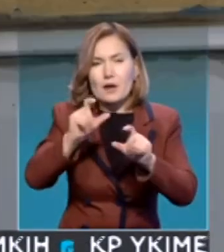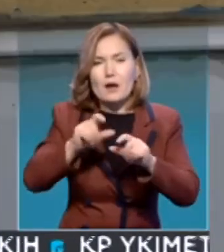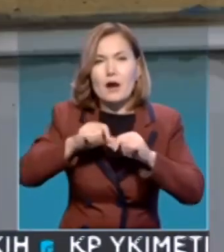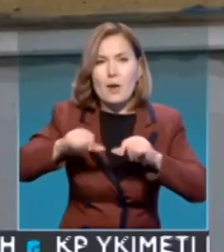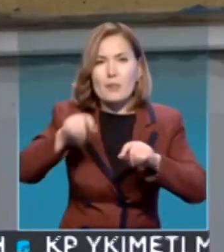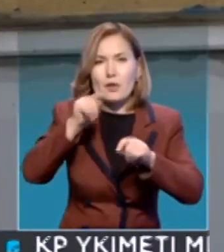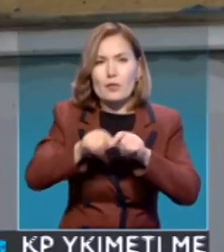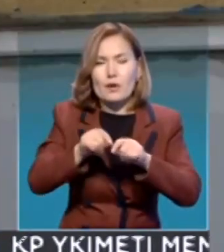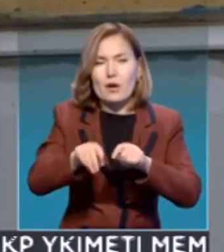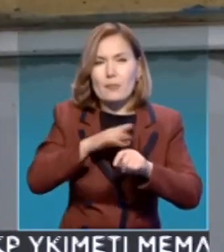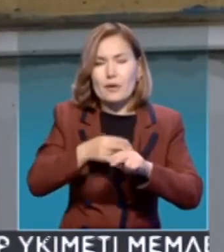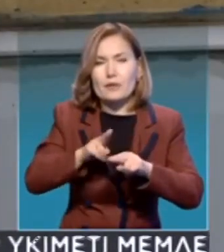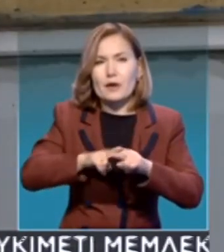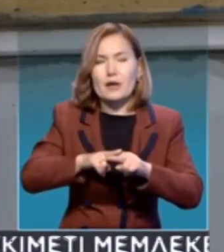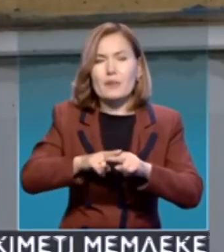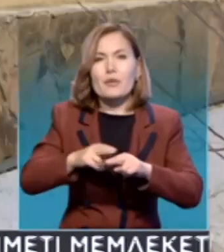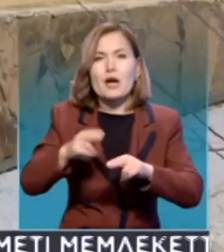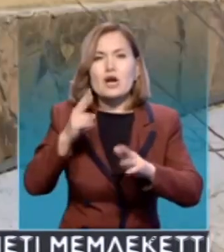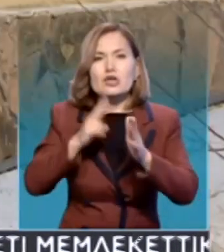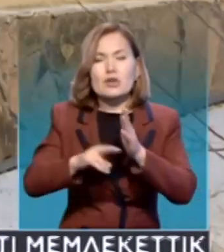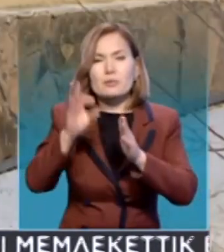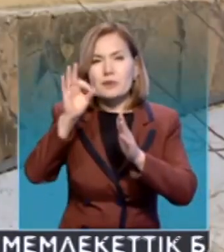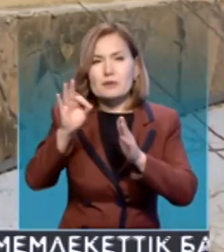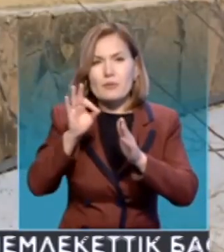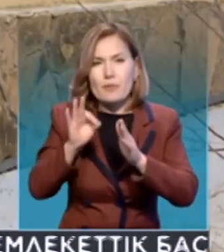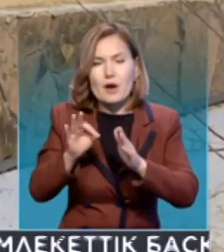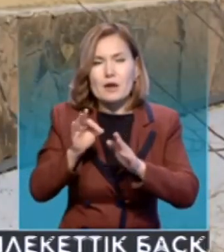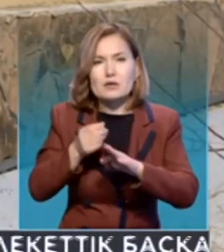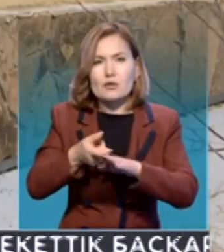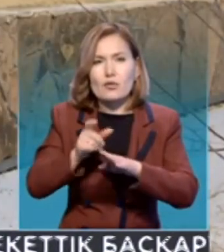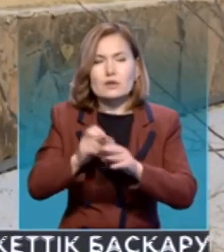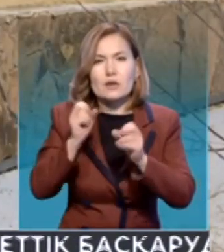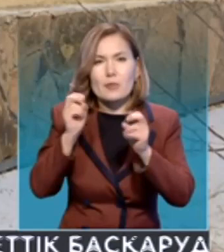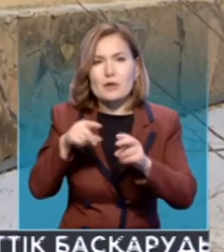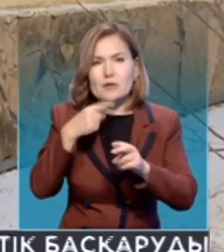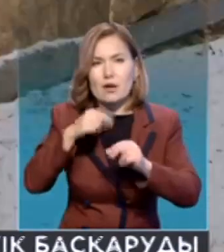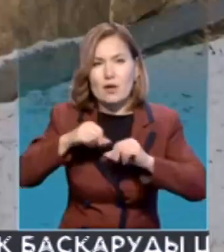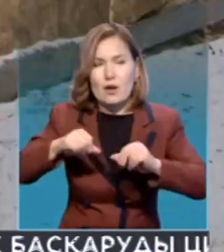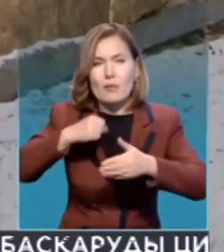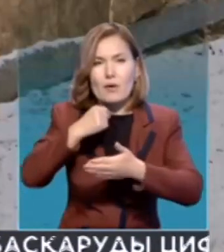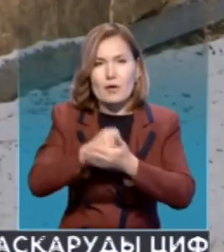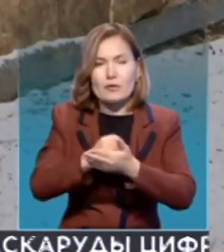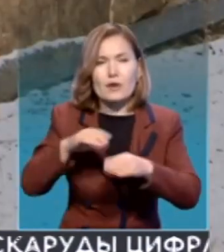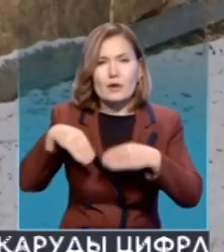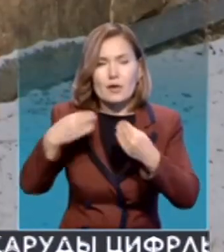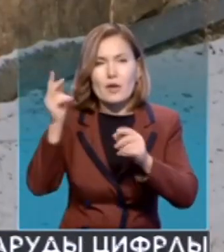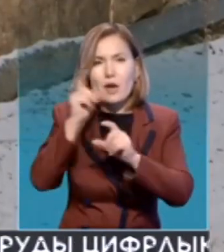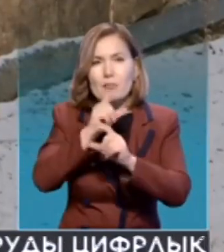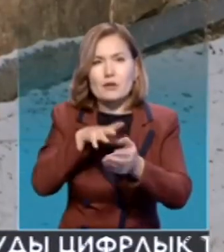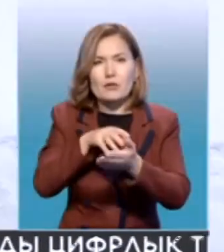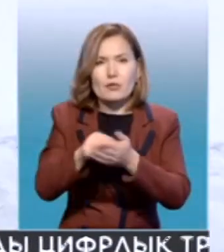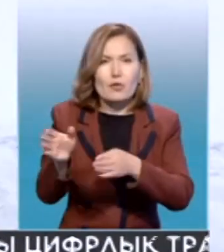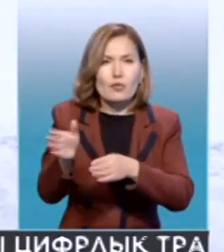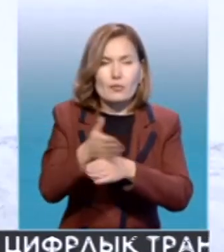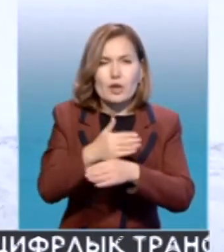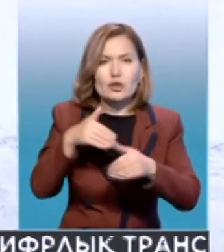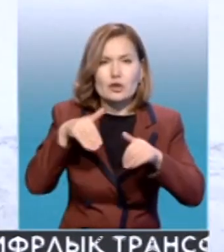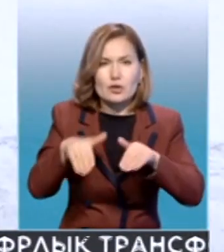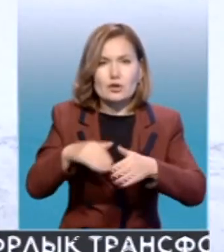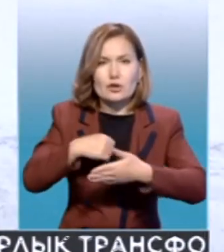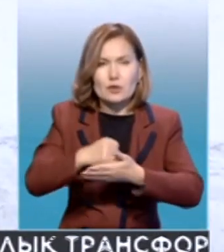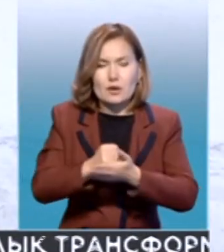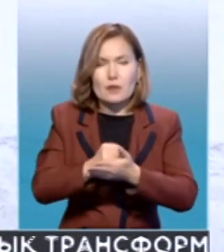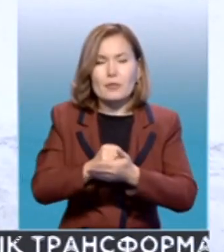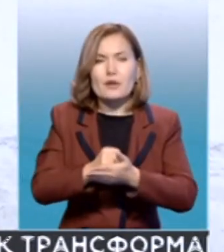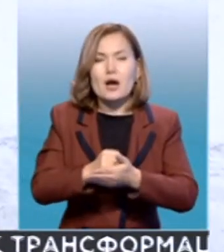сараптама жүргізілді. Мамандар ғимарат 70%-ға дейін апатты деген техникалық қорытынды шығарған. Құжатта мектеп түгел бұзылуы тиіс деп жазылған. Ауылда қазір